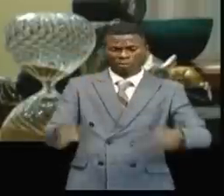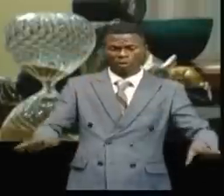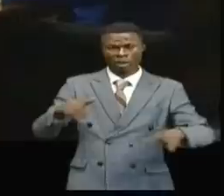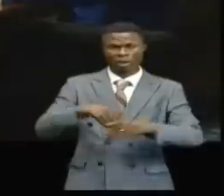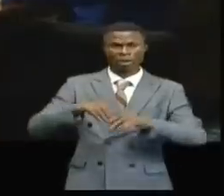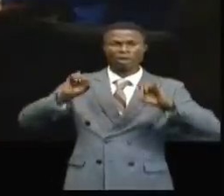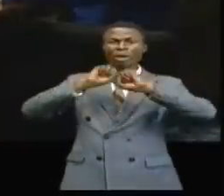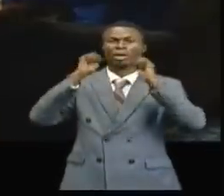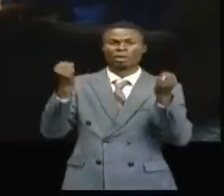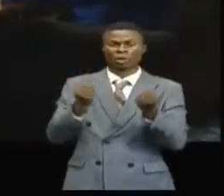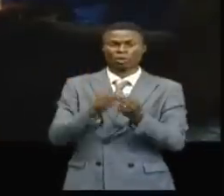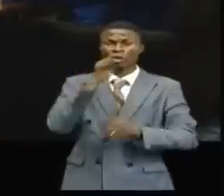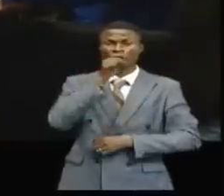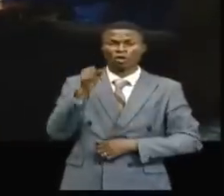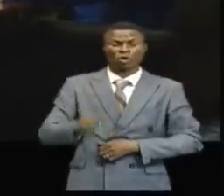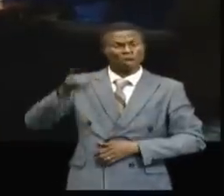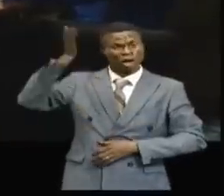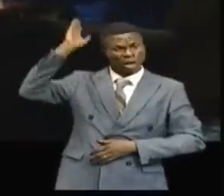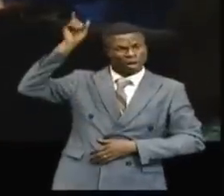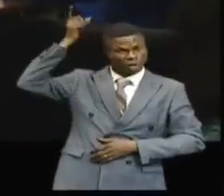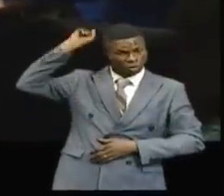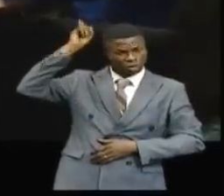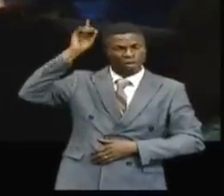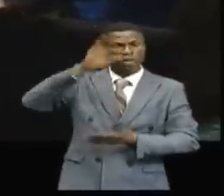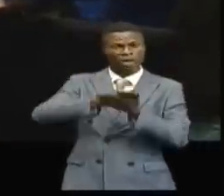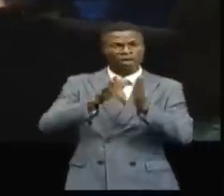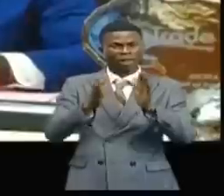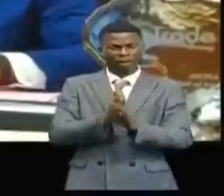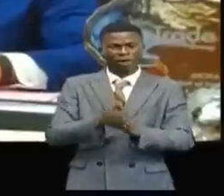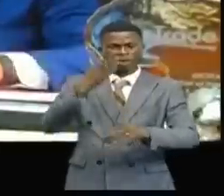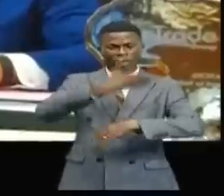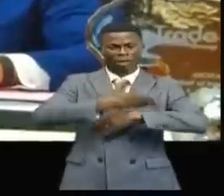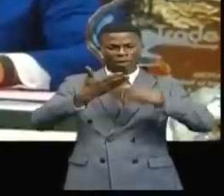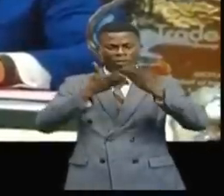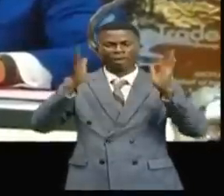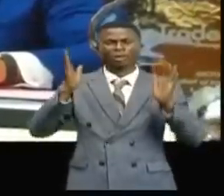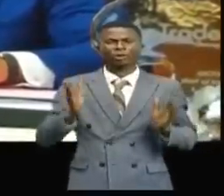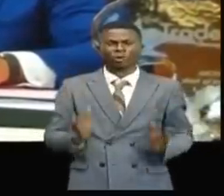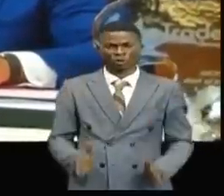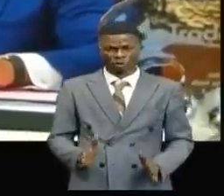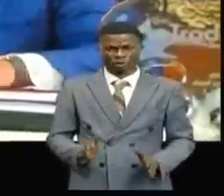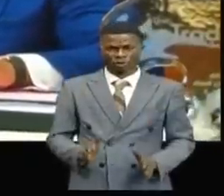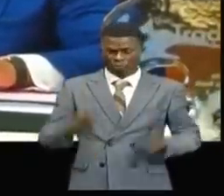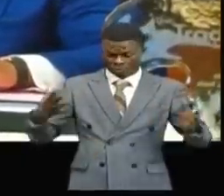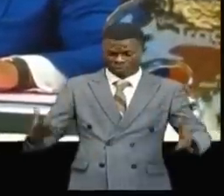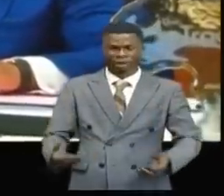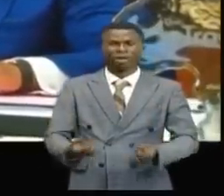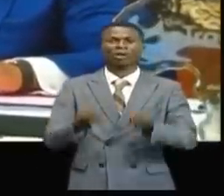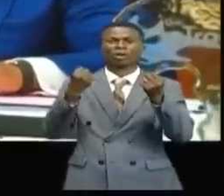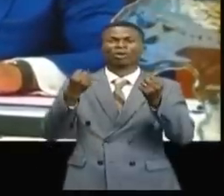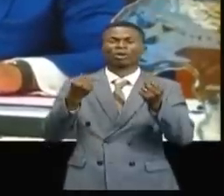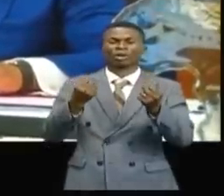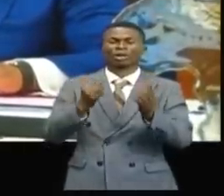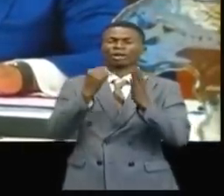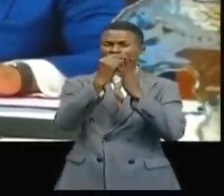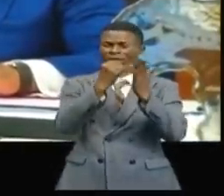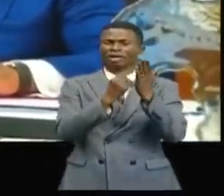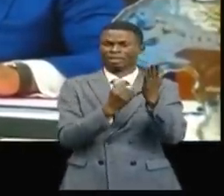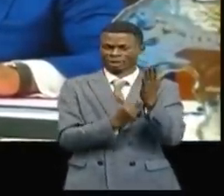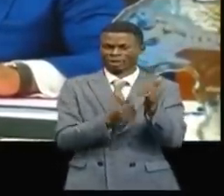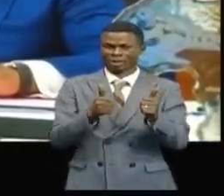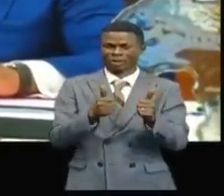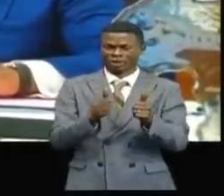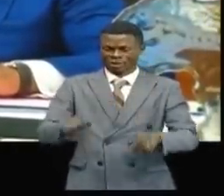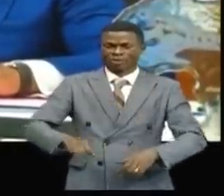société. Ces anciens délinquants sont devenus des bâtisseurs. Ils ont pu retrouver une identité,